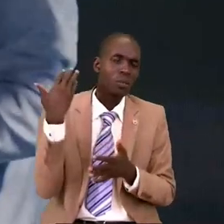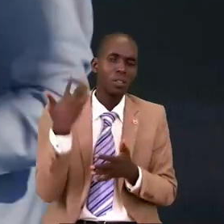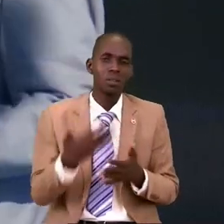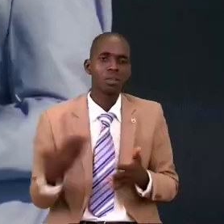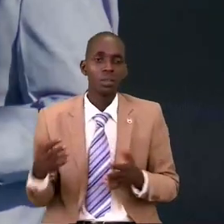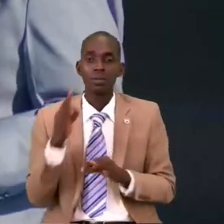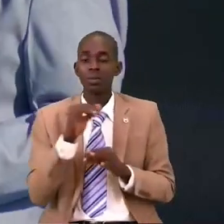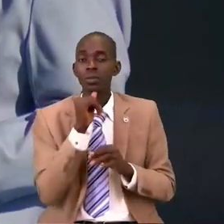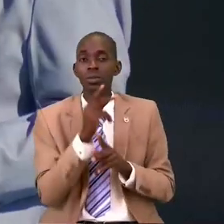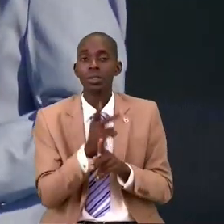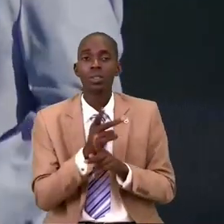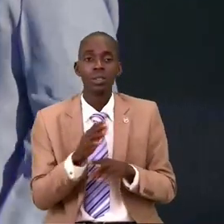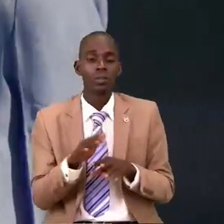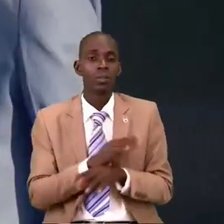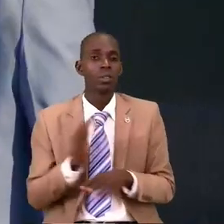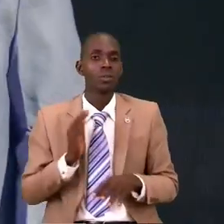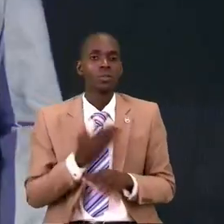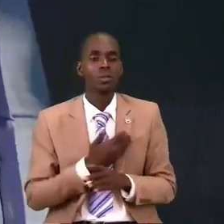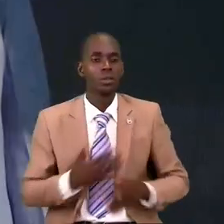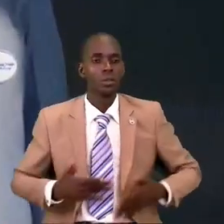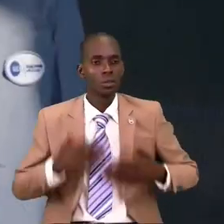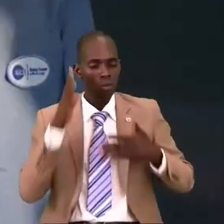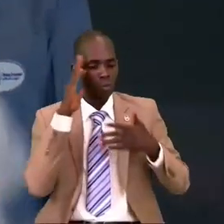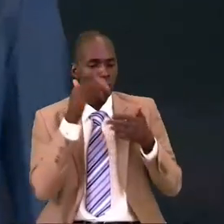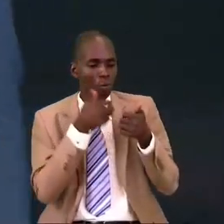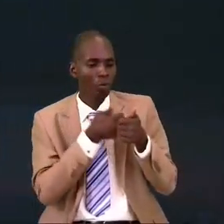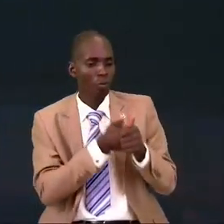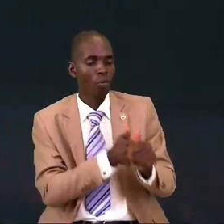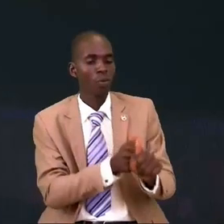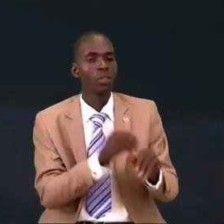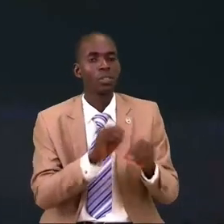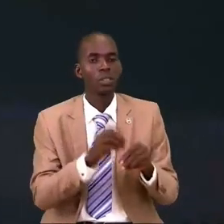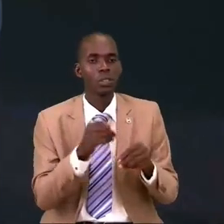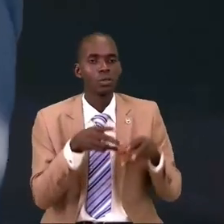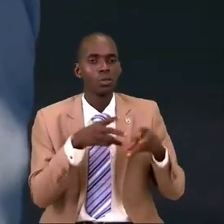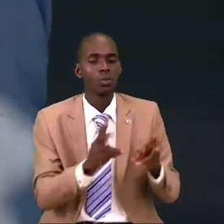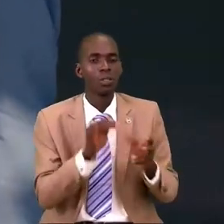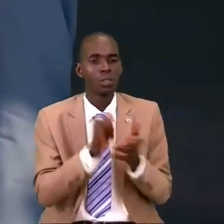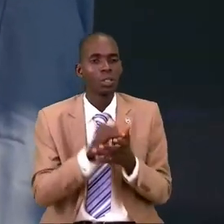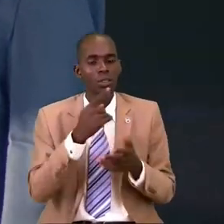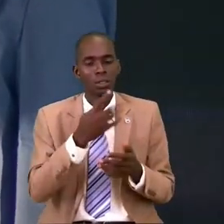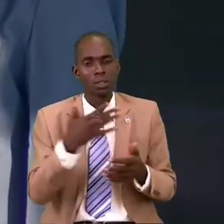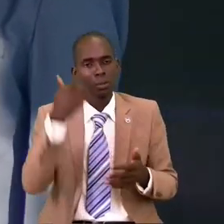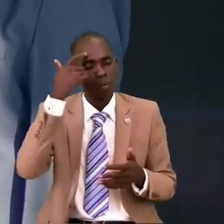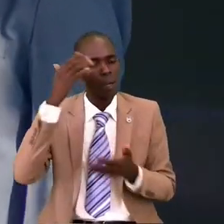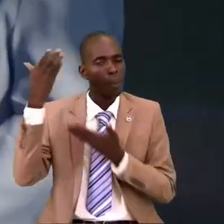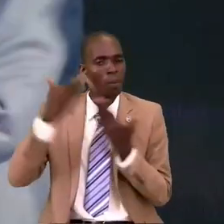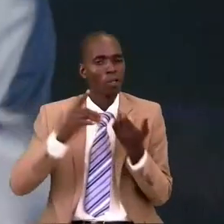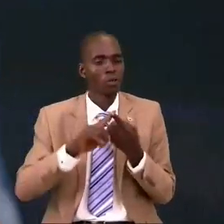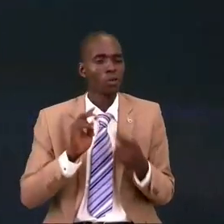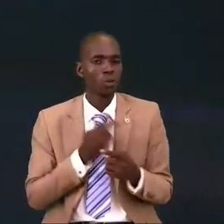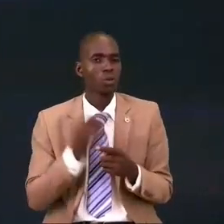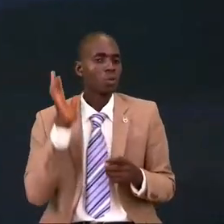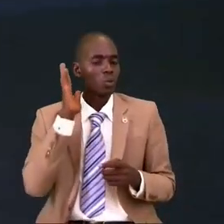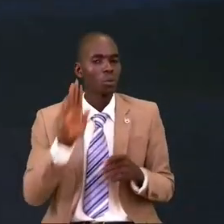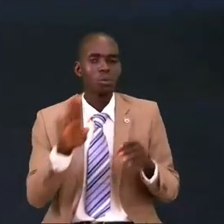des choses que notre esprit ressurgit. Et nous méditons ces choses. Mais, tu dois prendre le contrôle. C'est comme